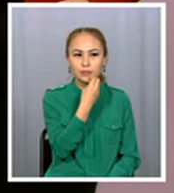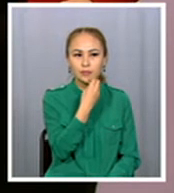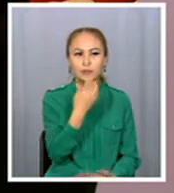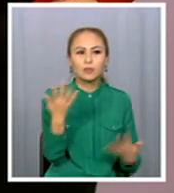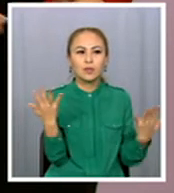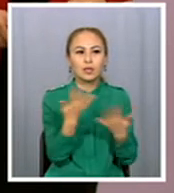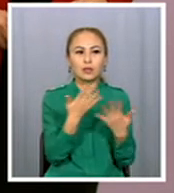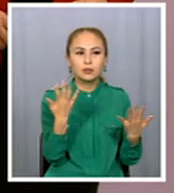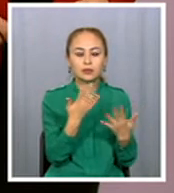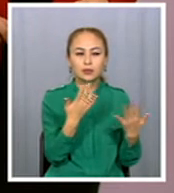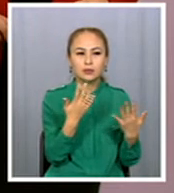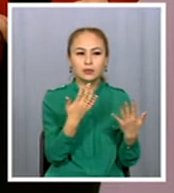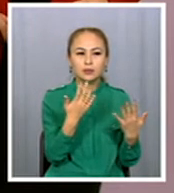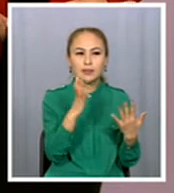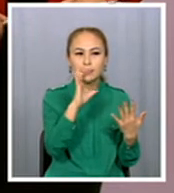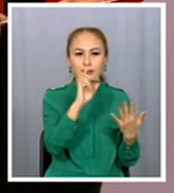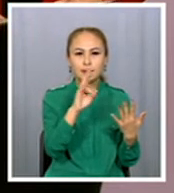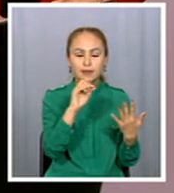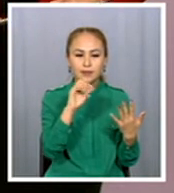Қандай? Сынесім.